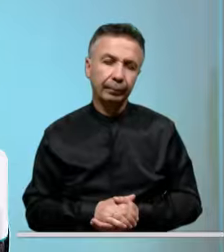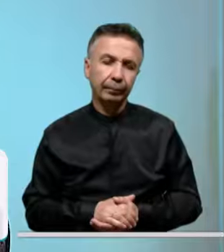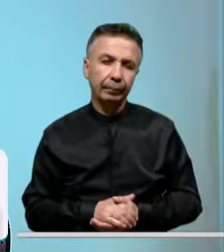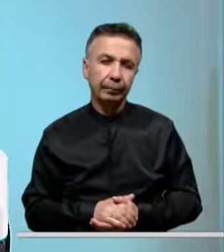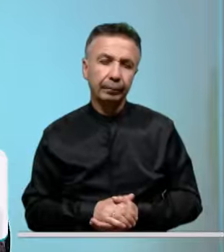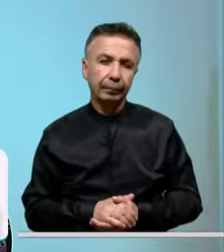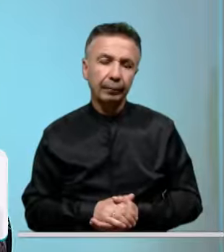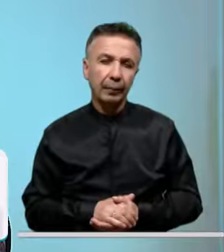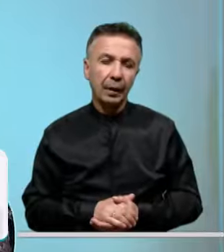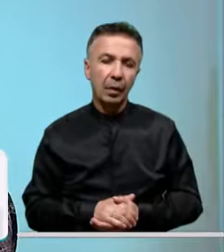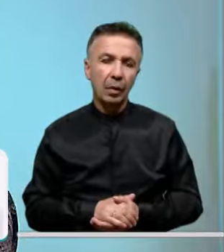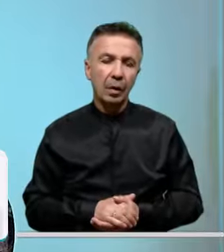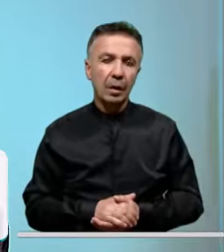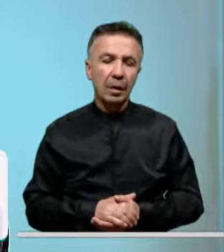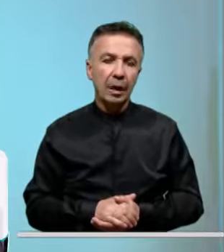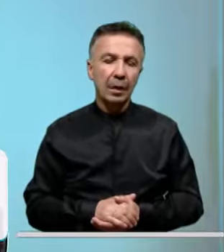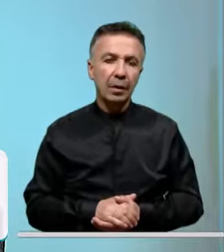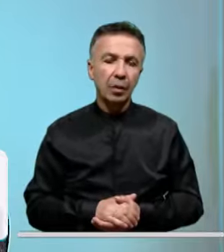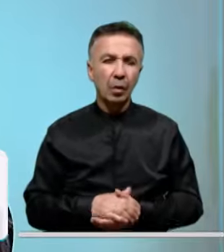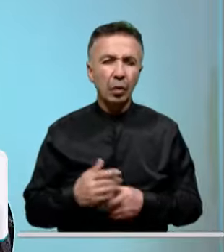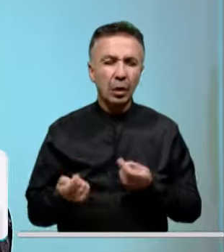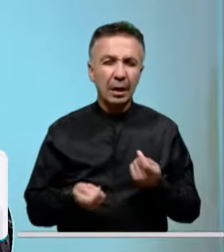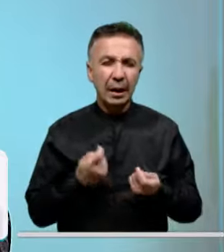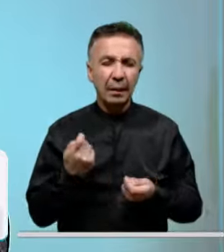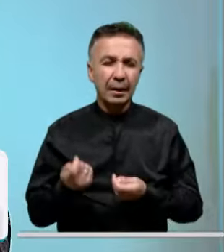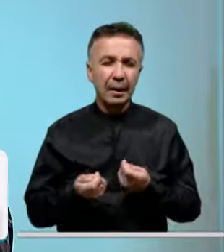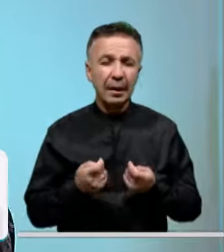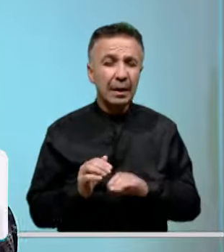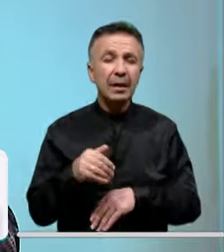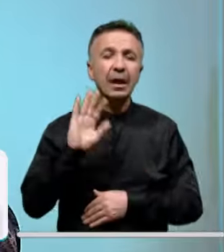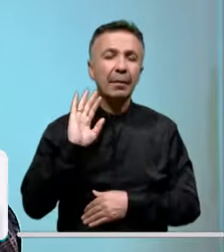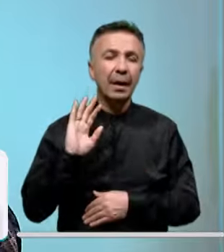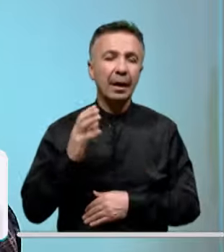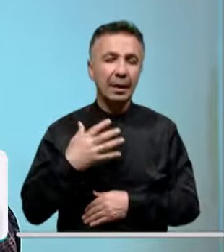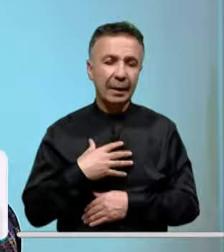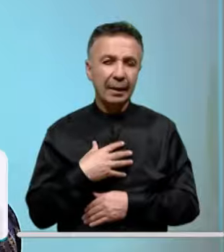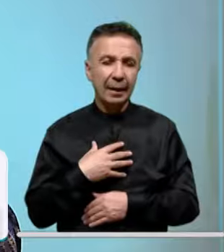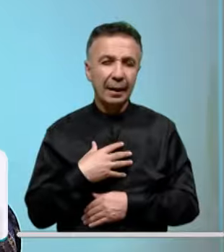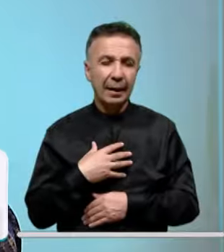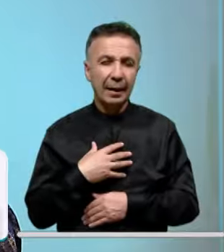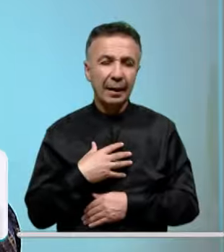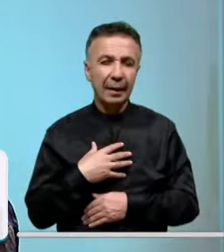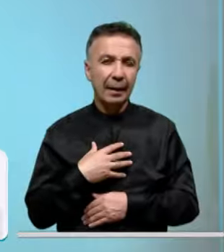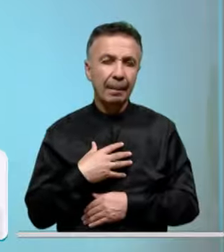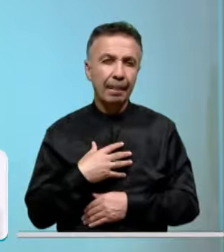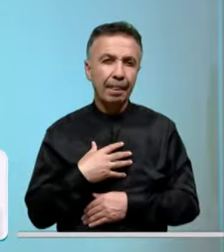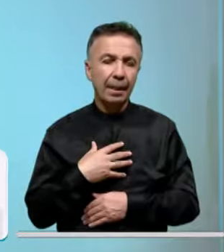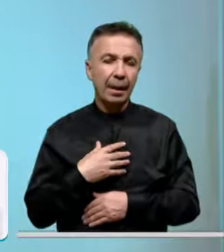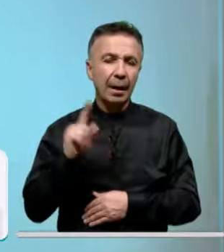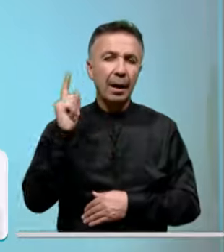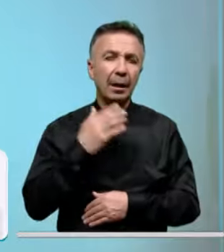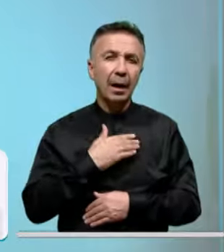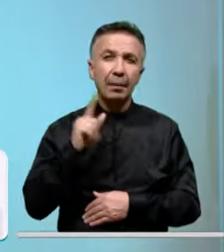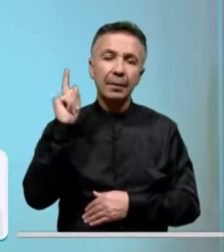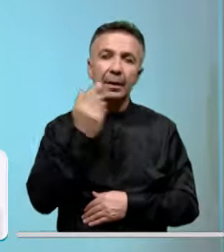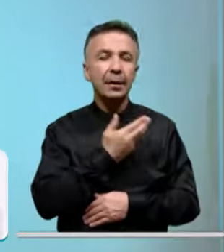uygulaması olmayan din içten içe felsefecilerin de söylediği gibi aşkınla irtibat. Allah'ım seni